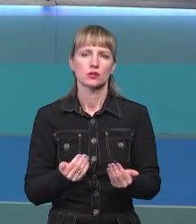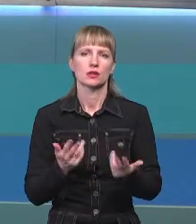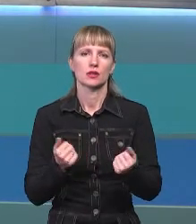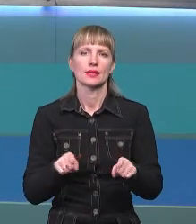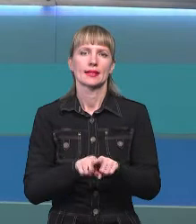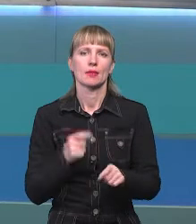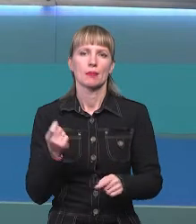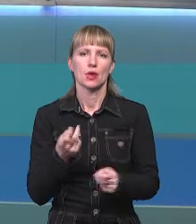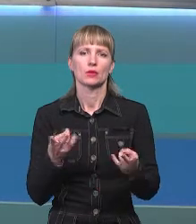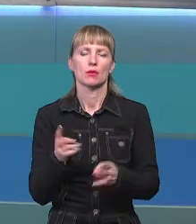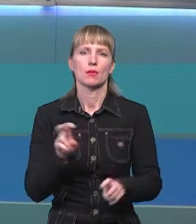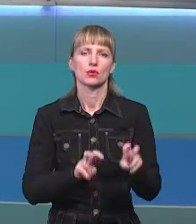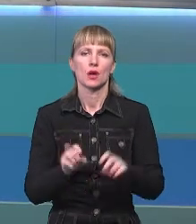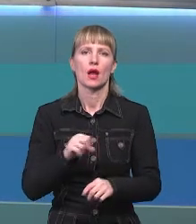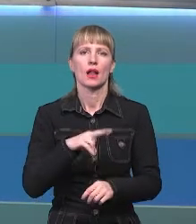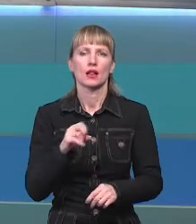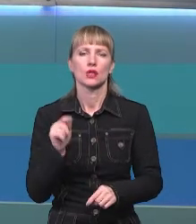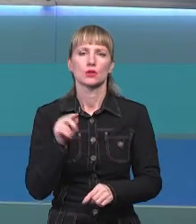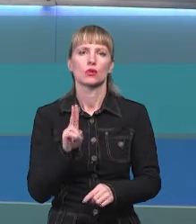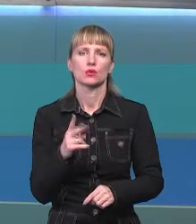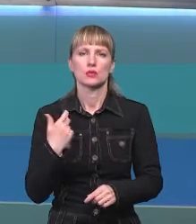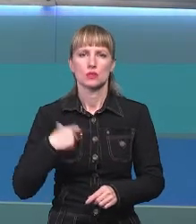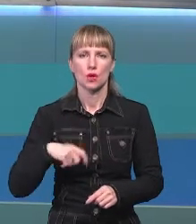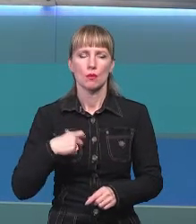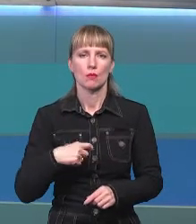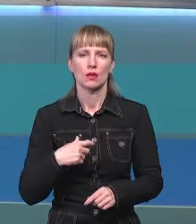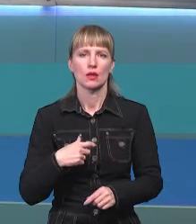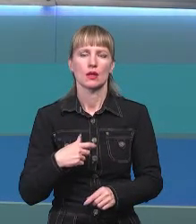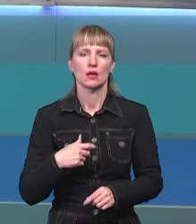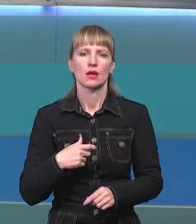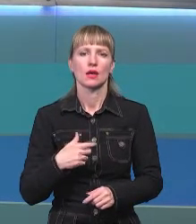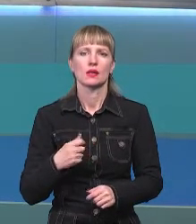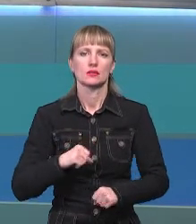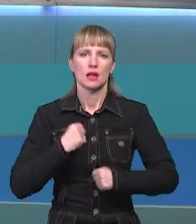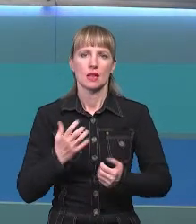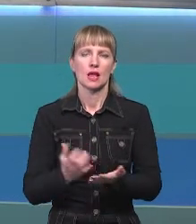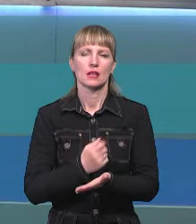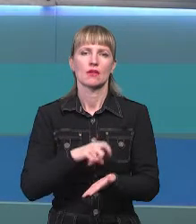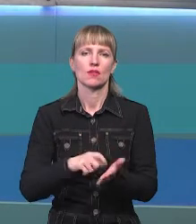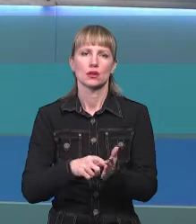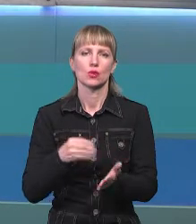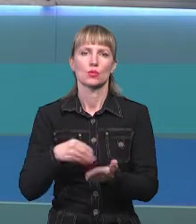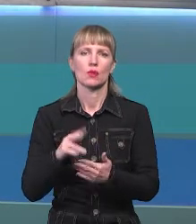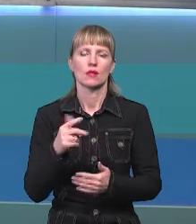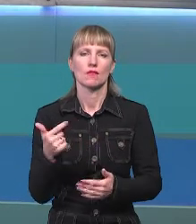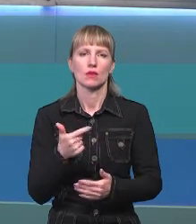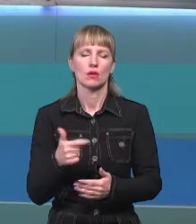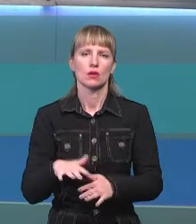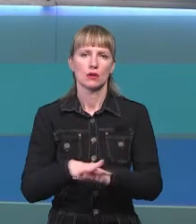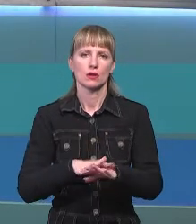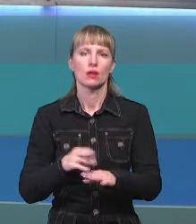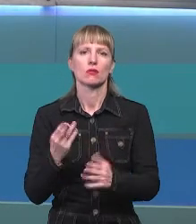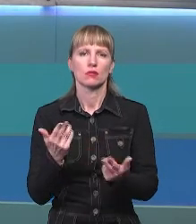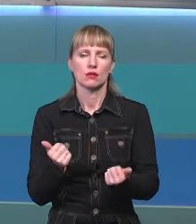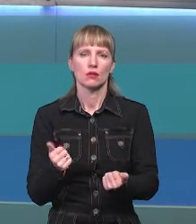таких мало, треба пошукати, але той, хто собі поставив за ціль знайти квартиру і купити її на вторинному ринку, то